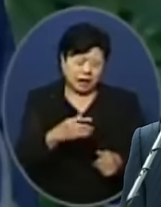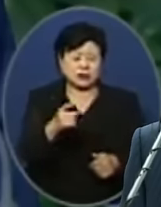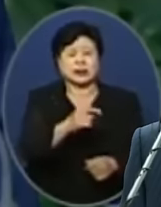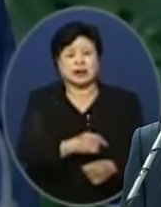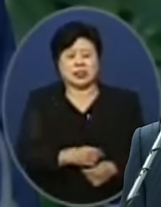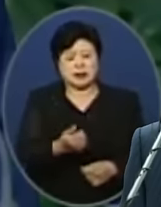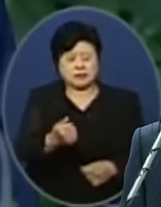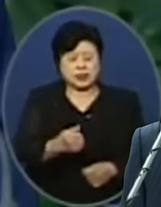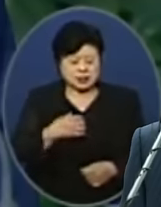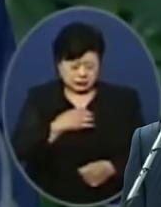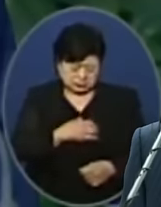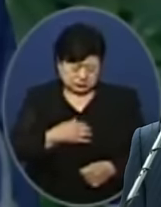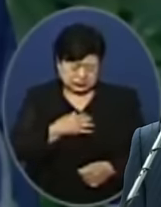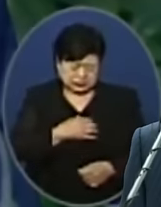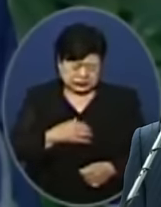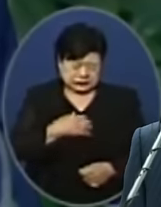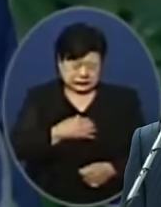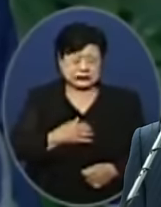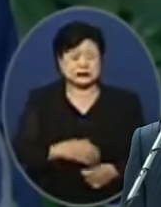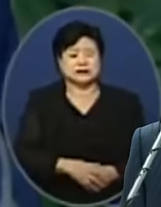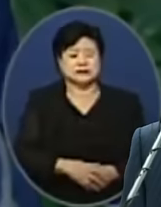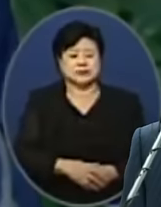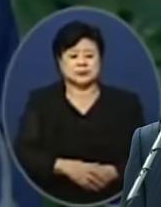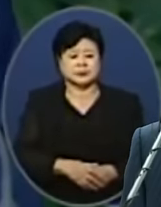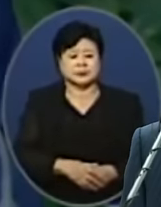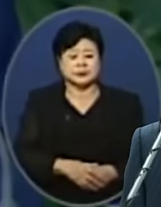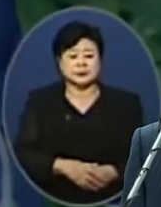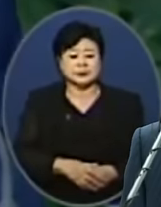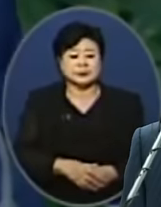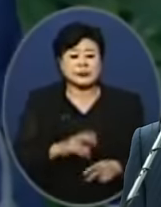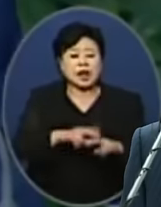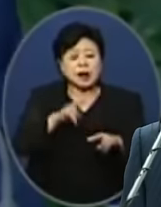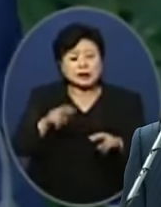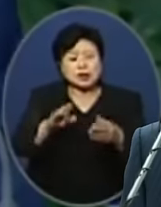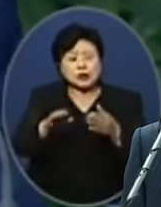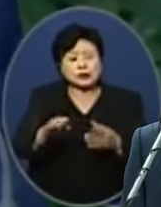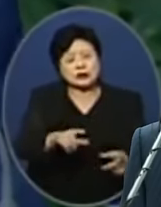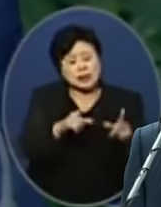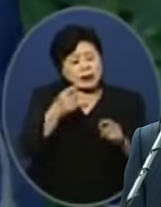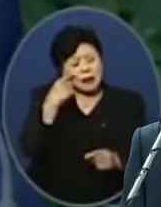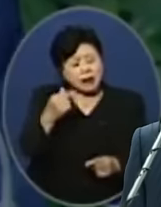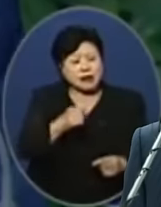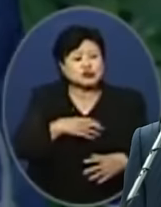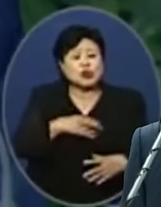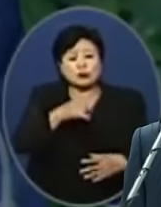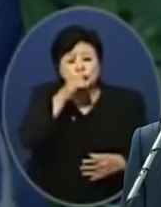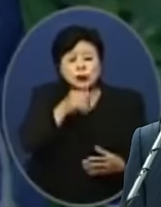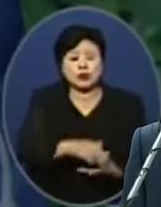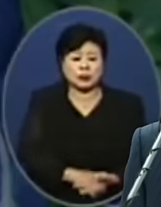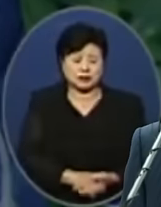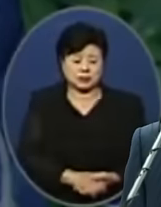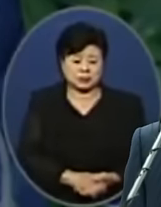하느냐 직장을 잃어버리든지 은퇴 후에 어떻게 해야 되나 두려워하는 것입니다.